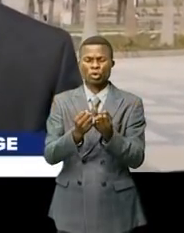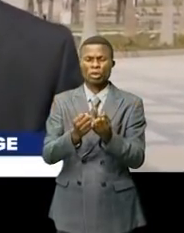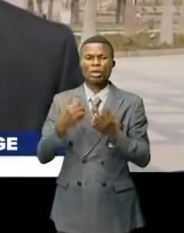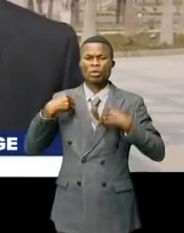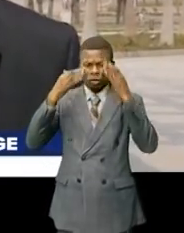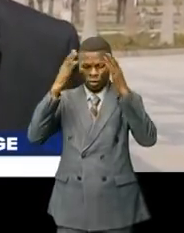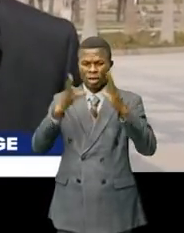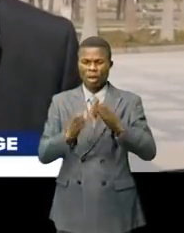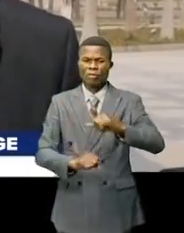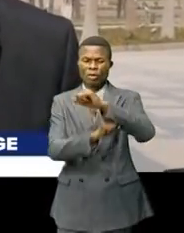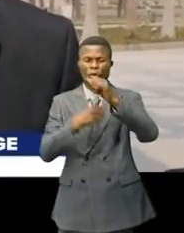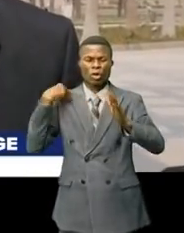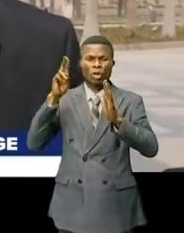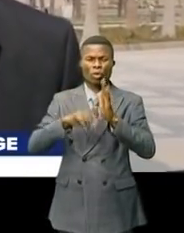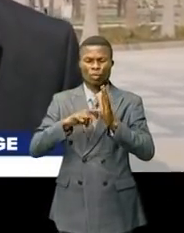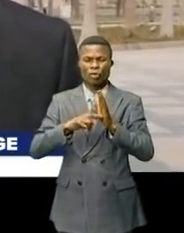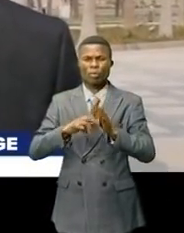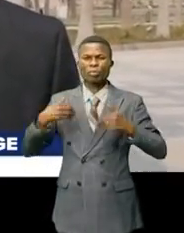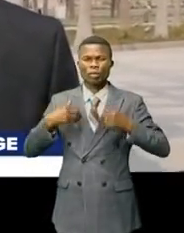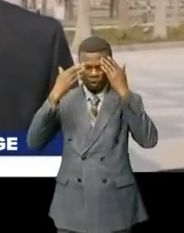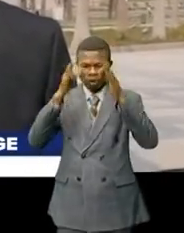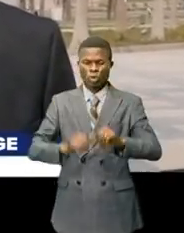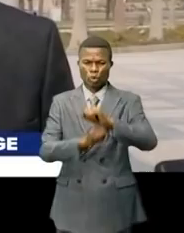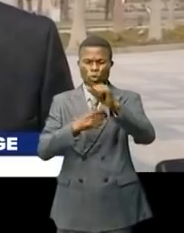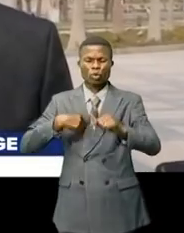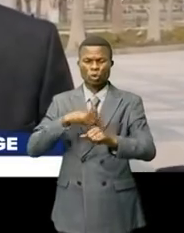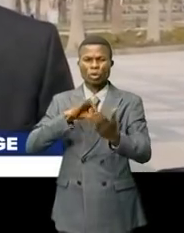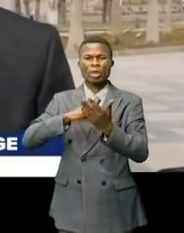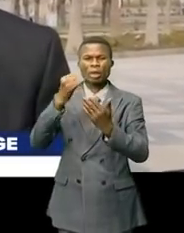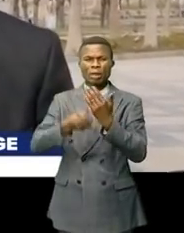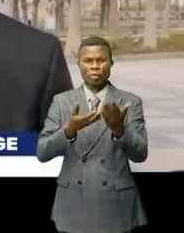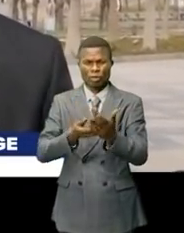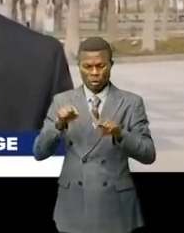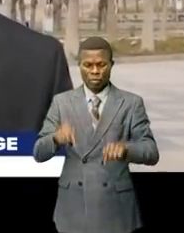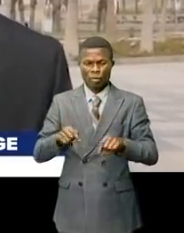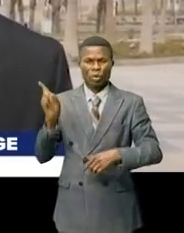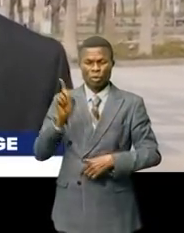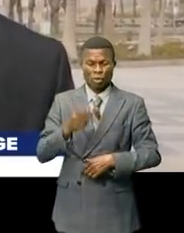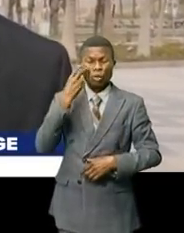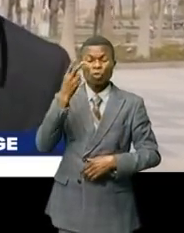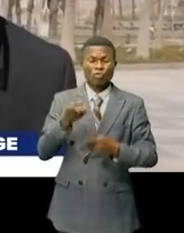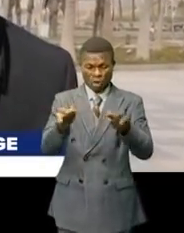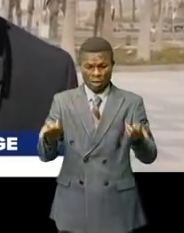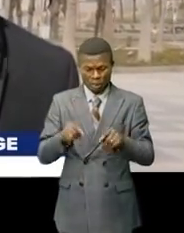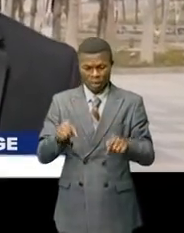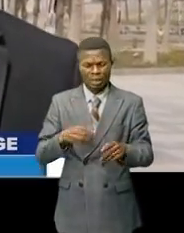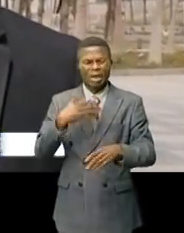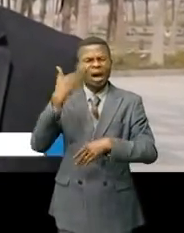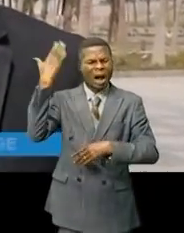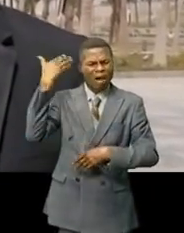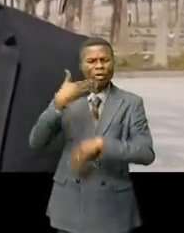avec le soutien du gouvernement égyptien compte et aujourd'hui nous sommes venus voir sur terrain suffisamment